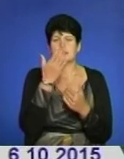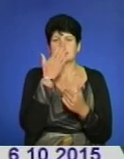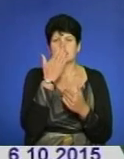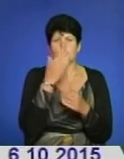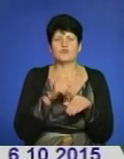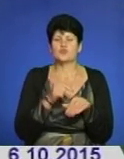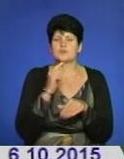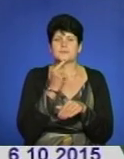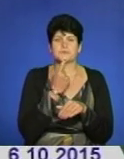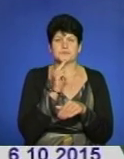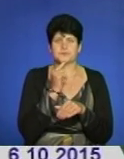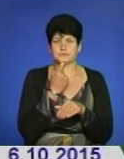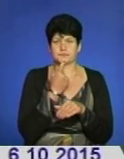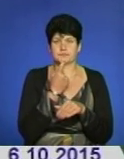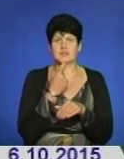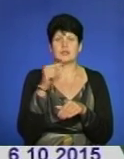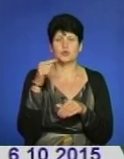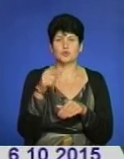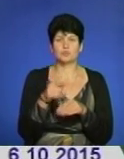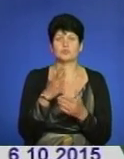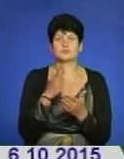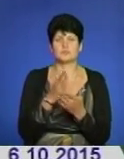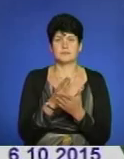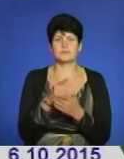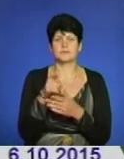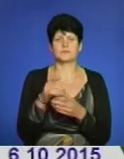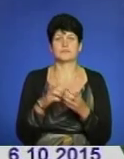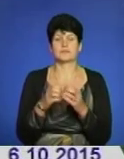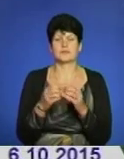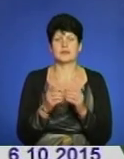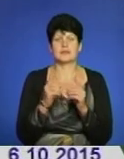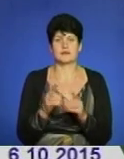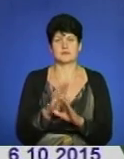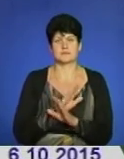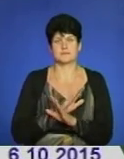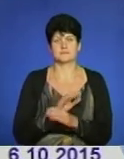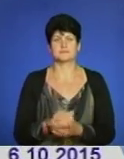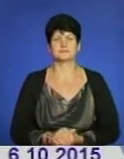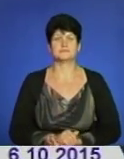дуже складно, і тому він несе таку загрозу, навіть смертельну.